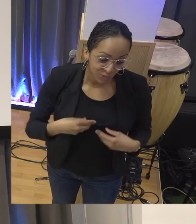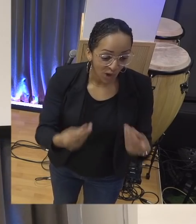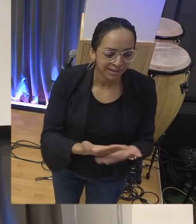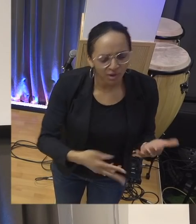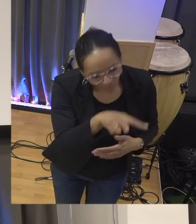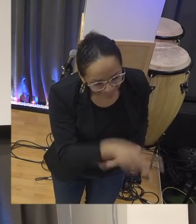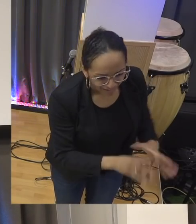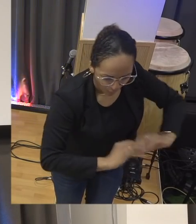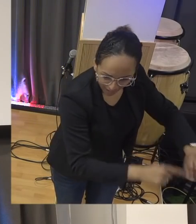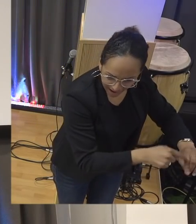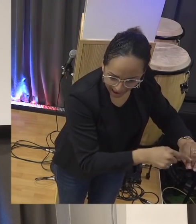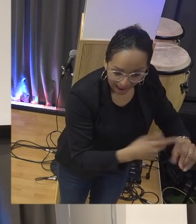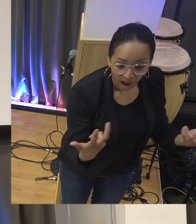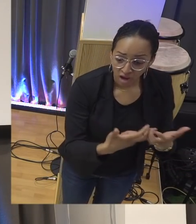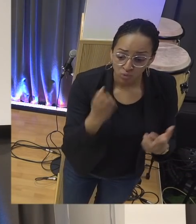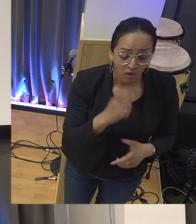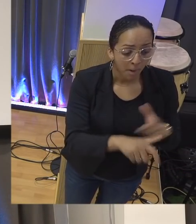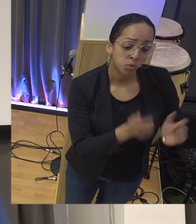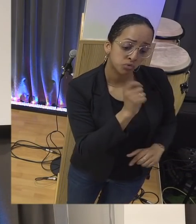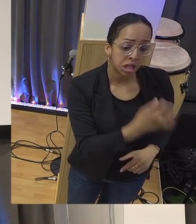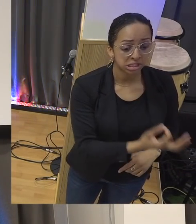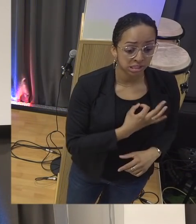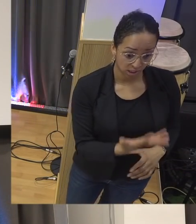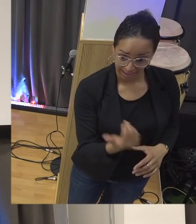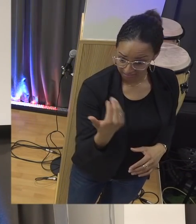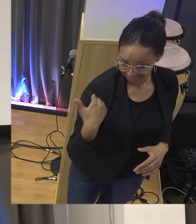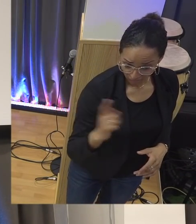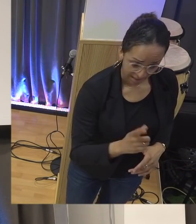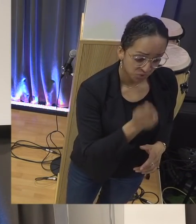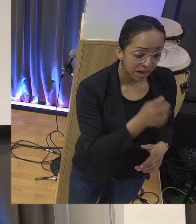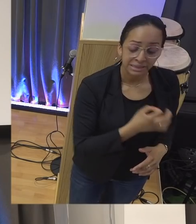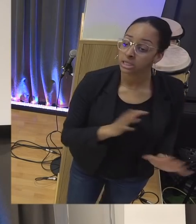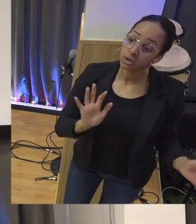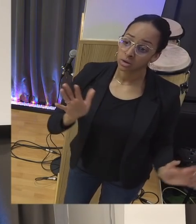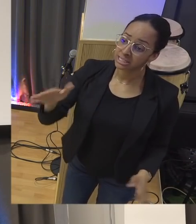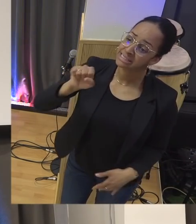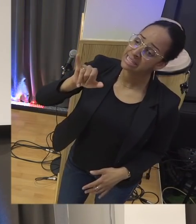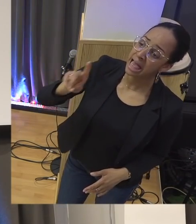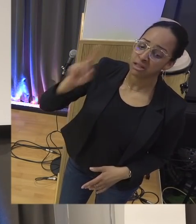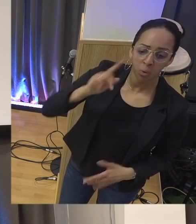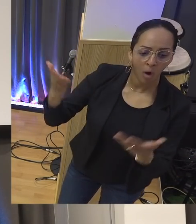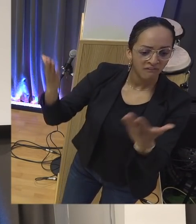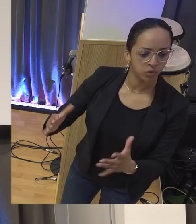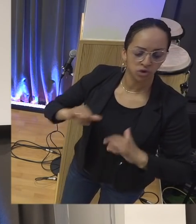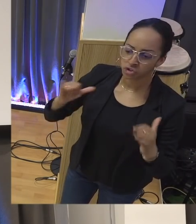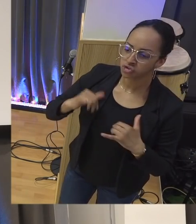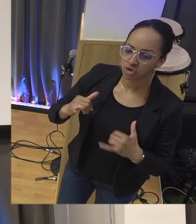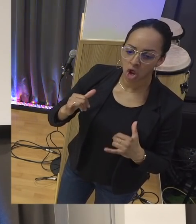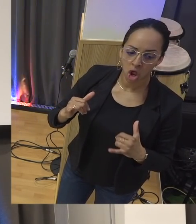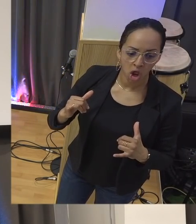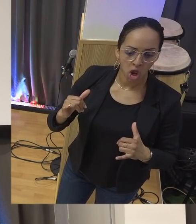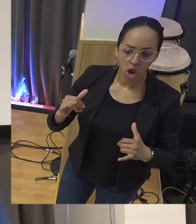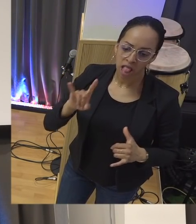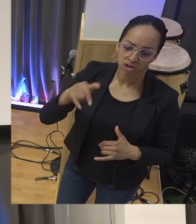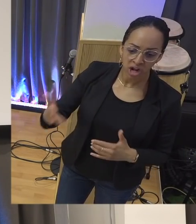dans le contexte de l'actualité. Souvent, j'ai des questions des journalistes. Encore un journaliste dernièrement, il me dit, Saïd, pourquoi vous, les jeunes de banlieue, vous ne mettez pas le gilet jaune? Je suis né avec